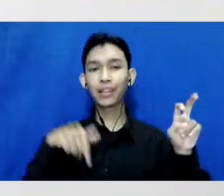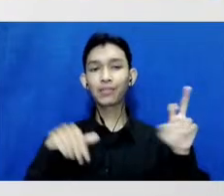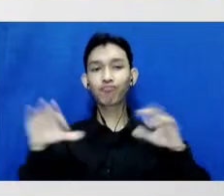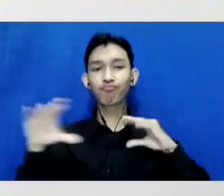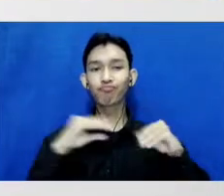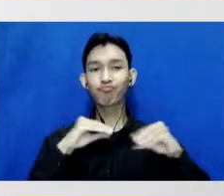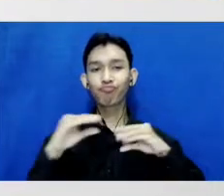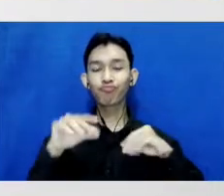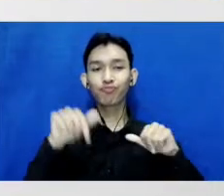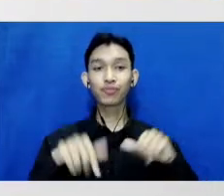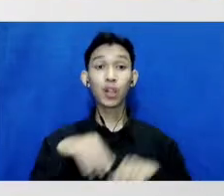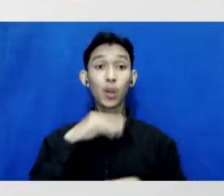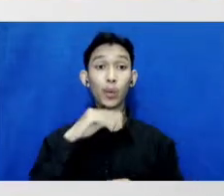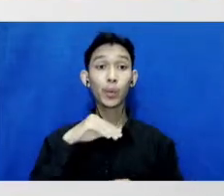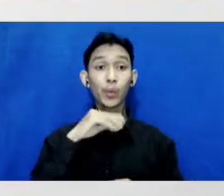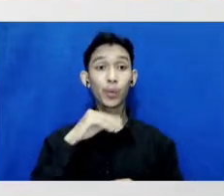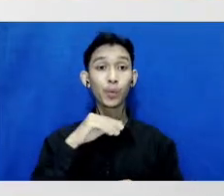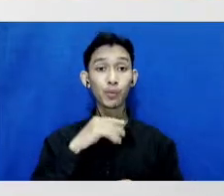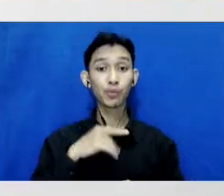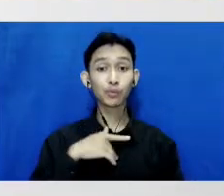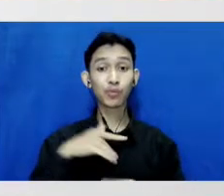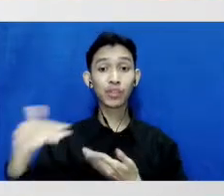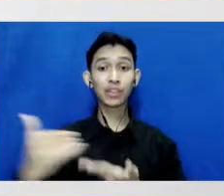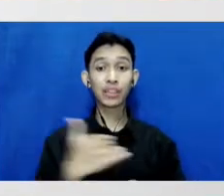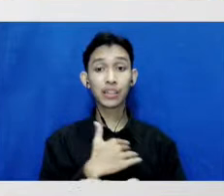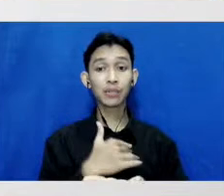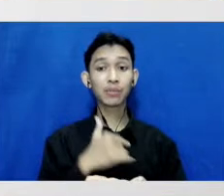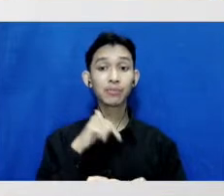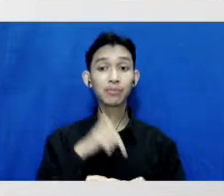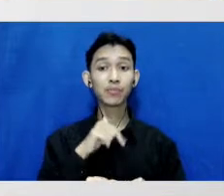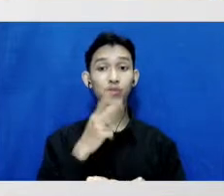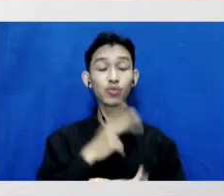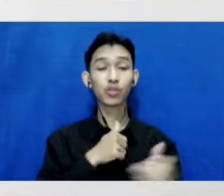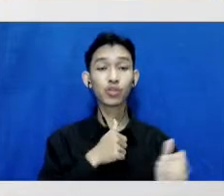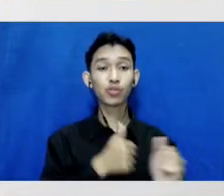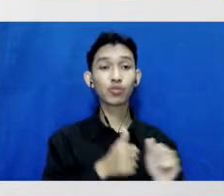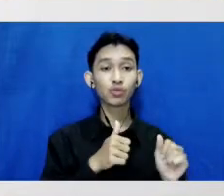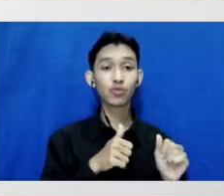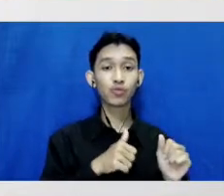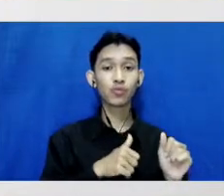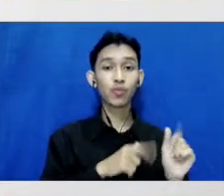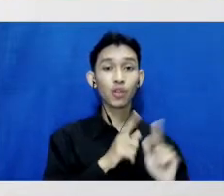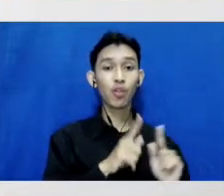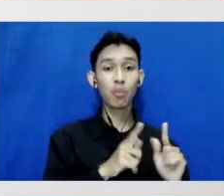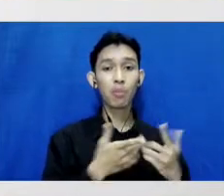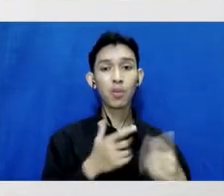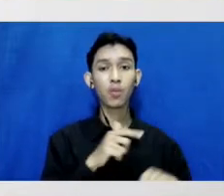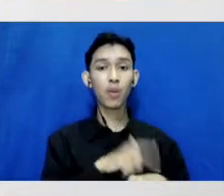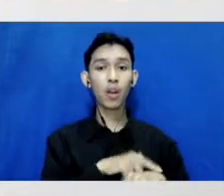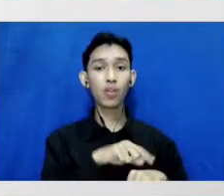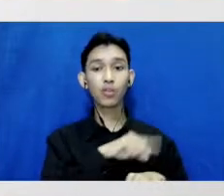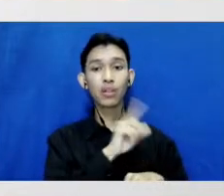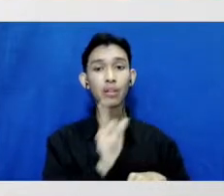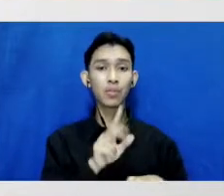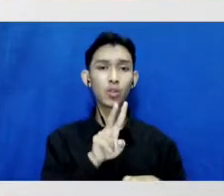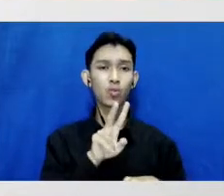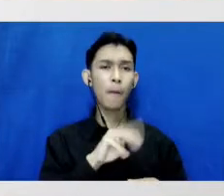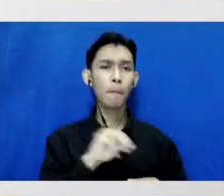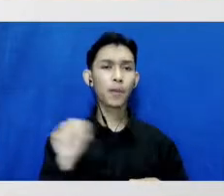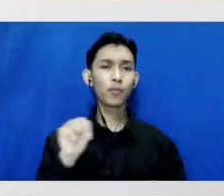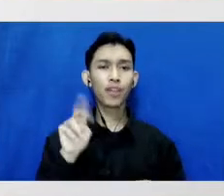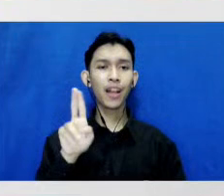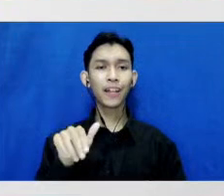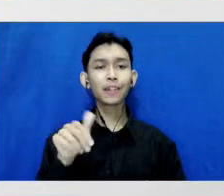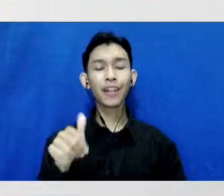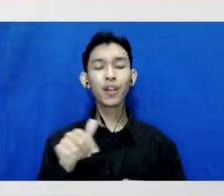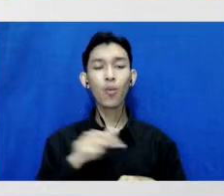Nah, ditunggu, ya, kiriman artikelnya untuk mengikuti kompetisi ini. Tenggatnya masih sampai sekitar 2 minggu lagi, ya, masih